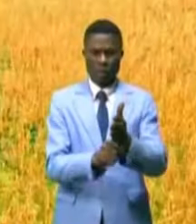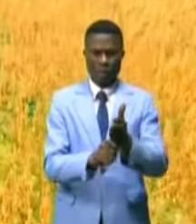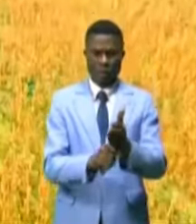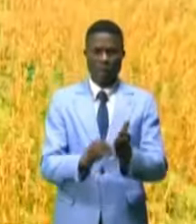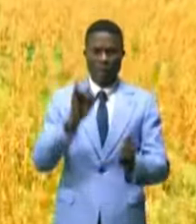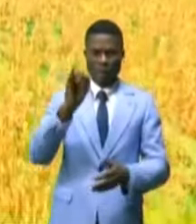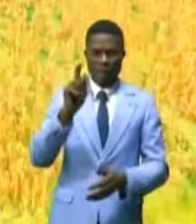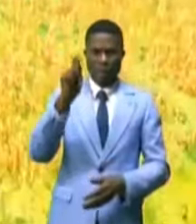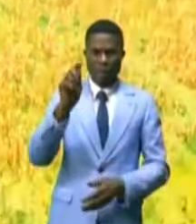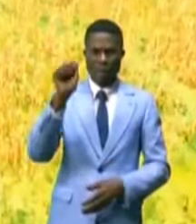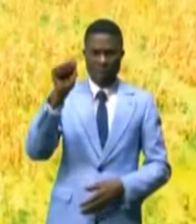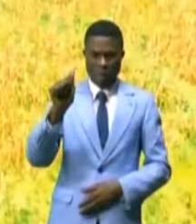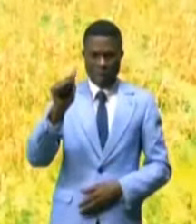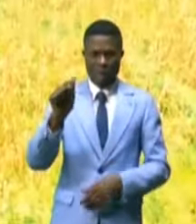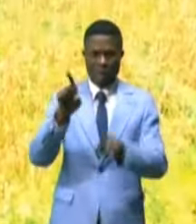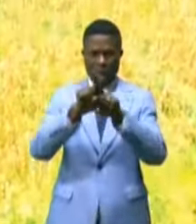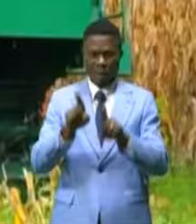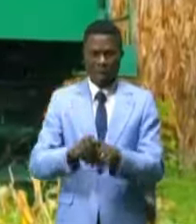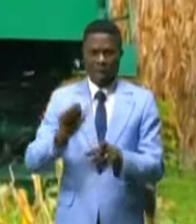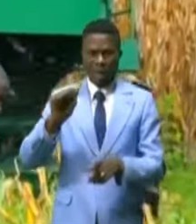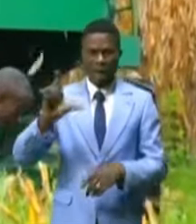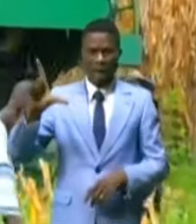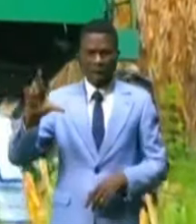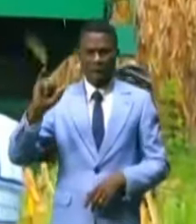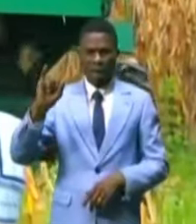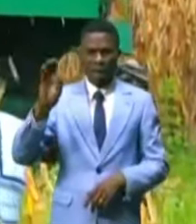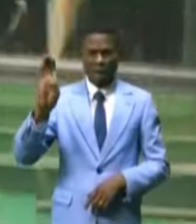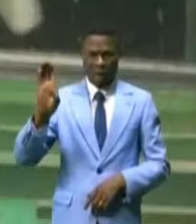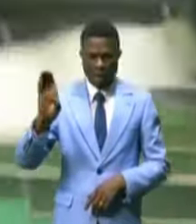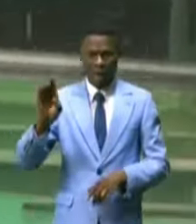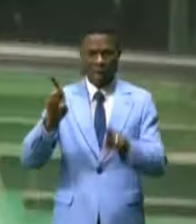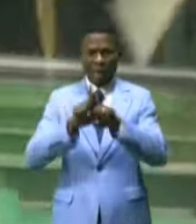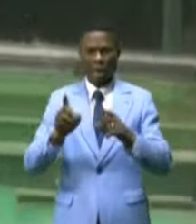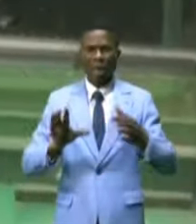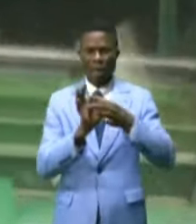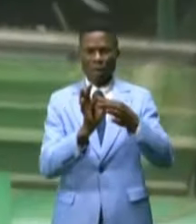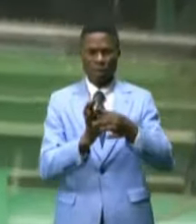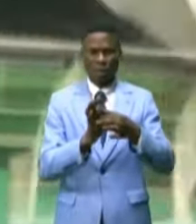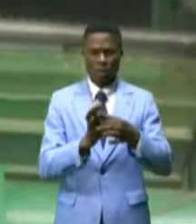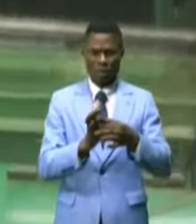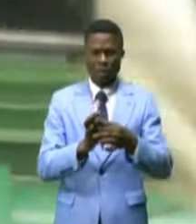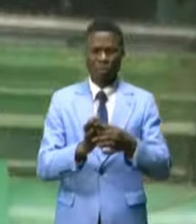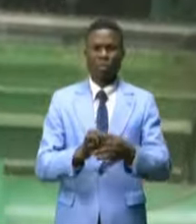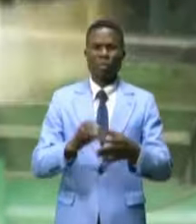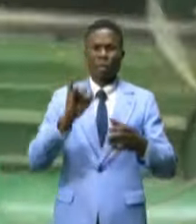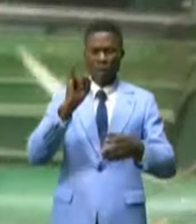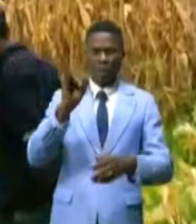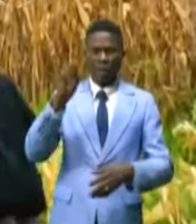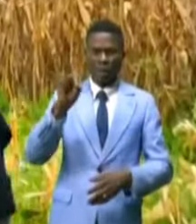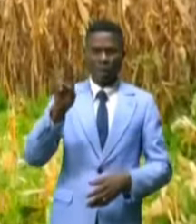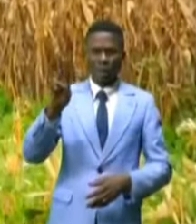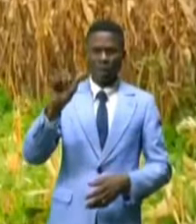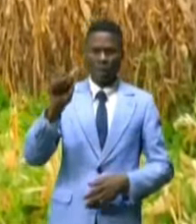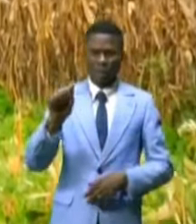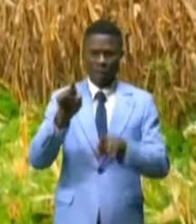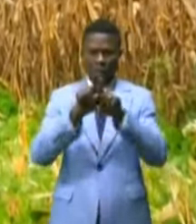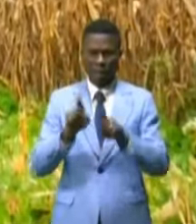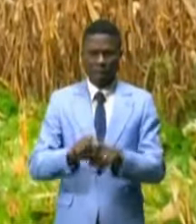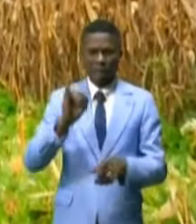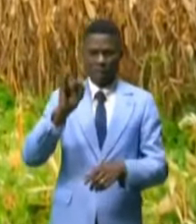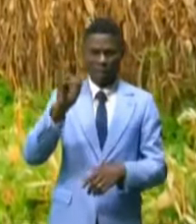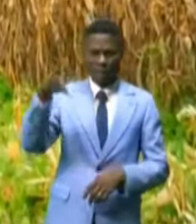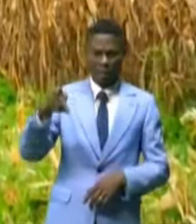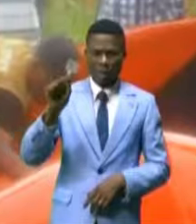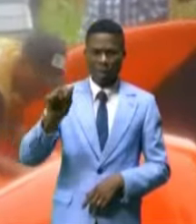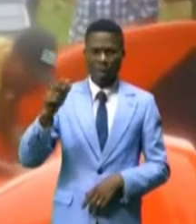l'ITA, BAB et ALI, en collaboration avec des institutions étatiques, notamment INERA, SENASEM, IPAGRI,